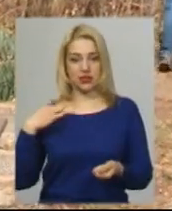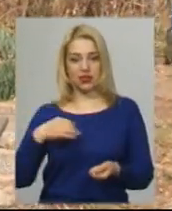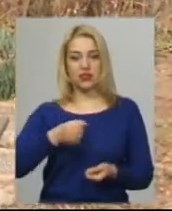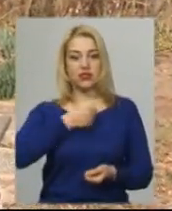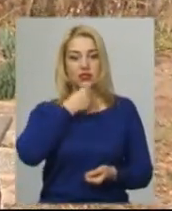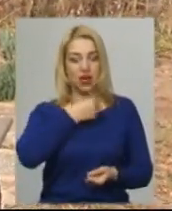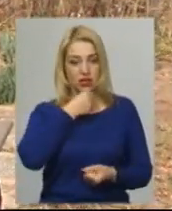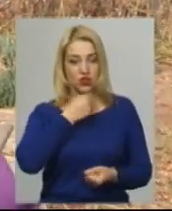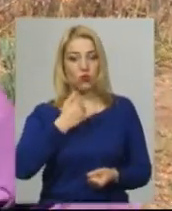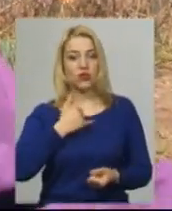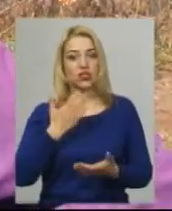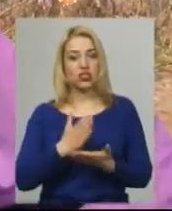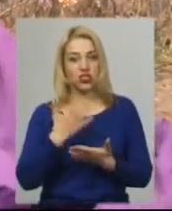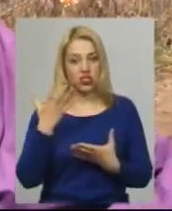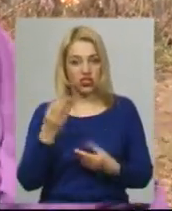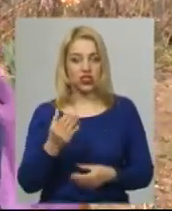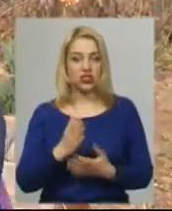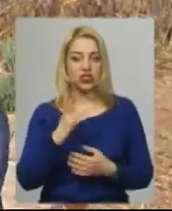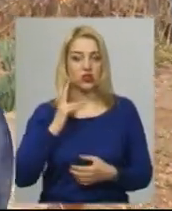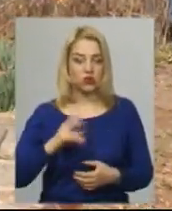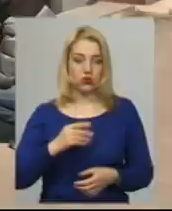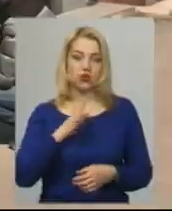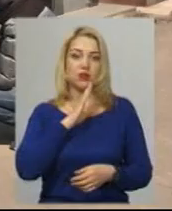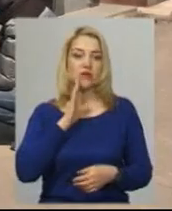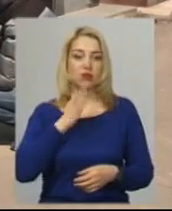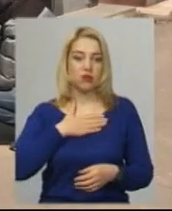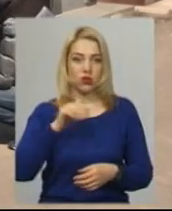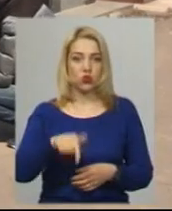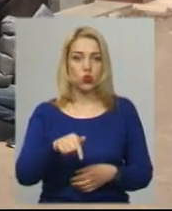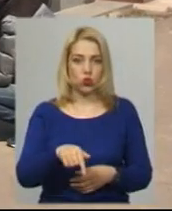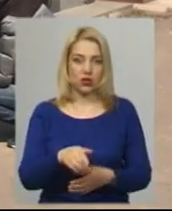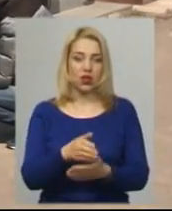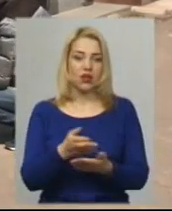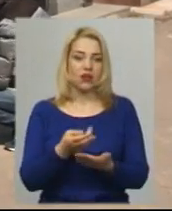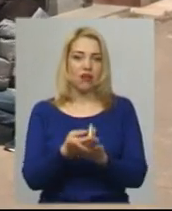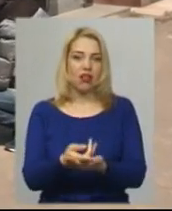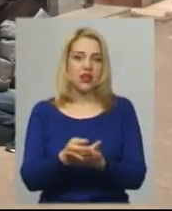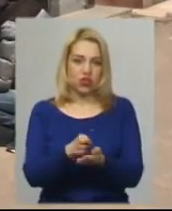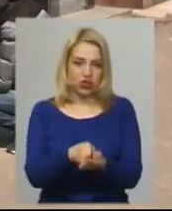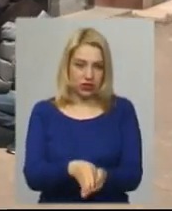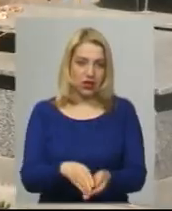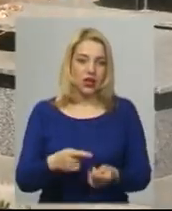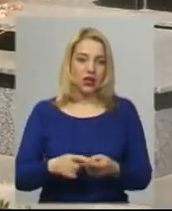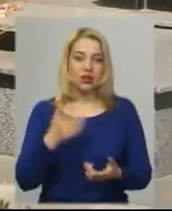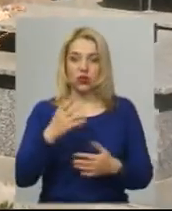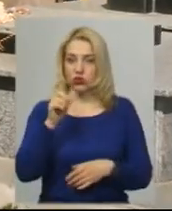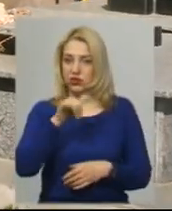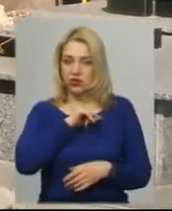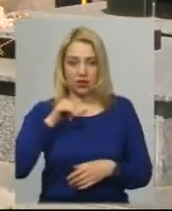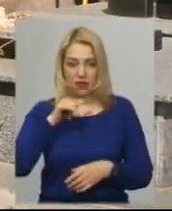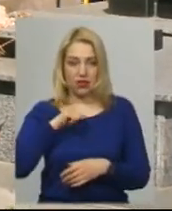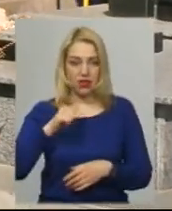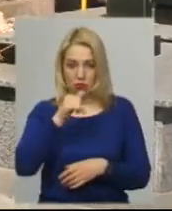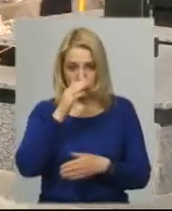старший, в мене ще дочка є, це моя мама тут лежить. Якщо людина самостійно не може прибрати могили своїх рідних,